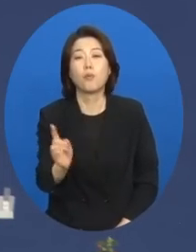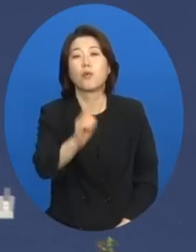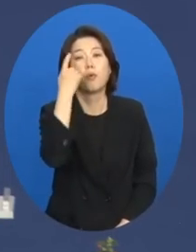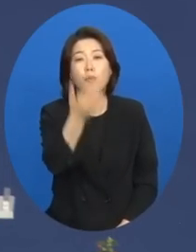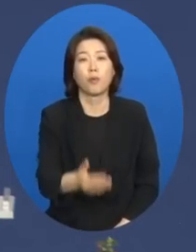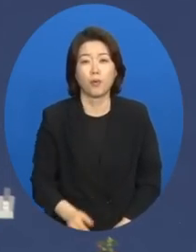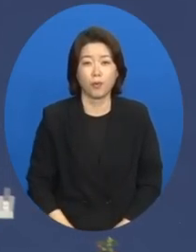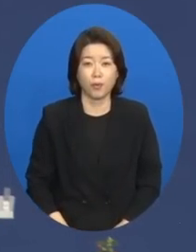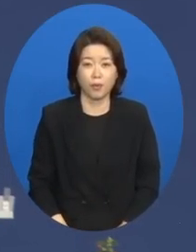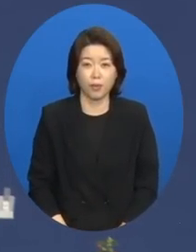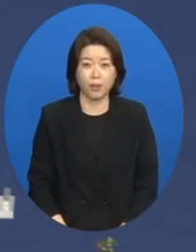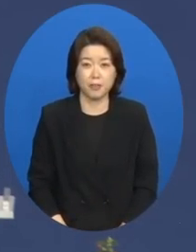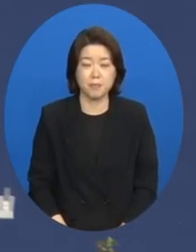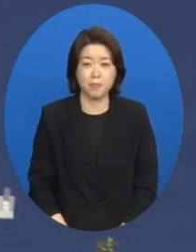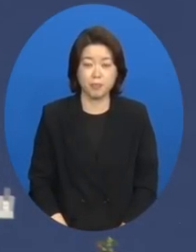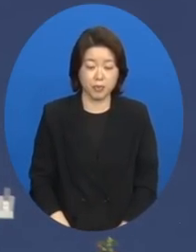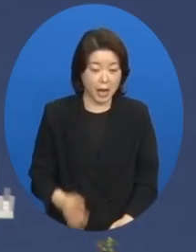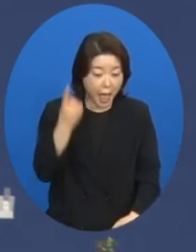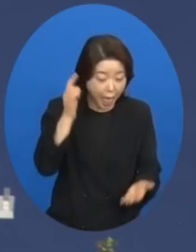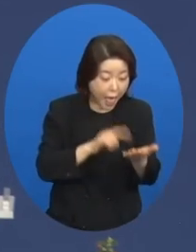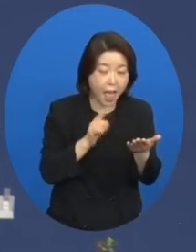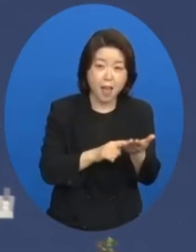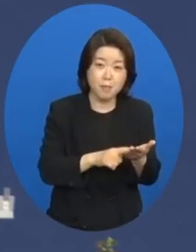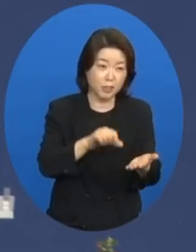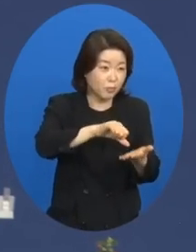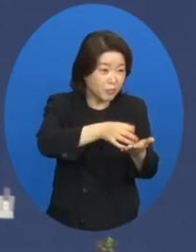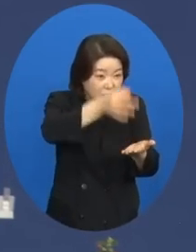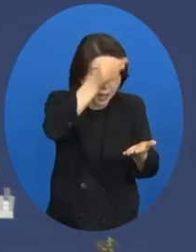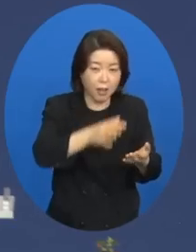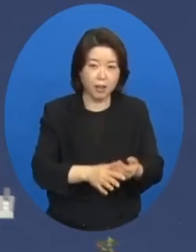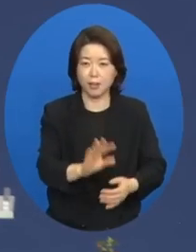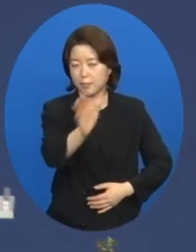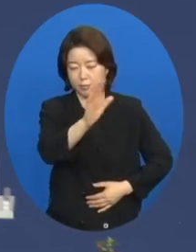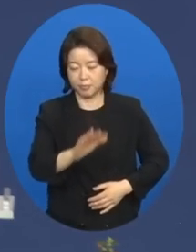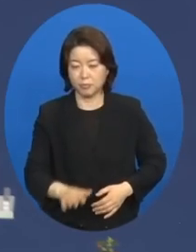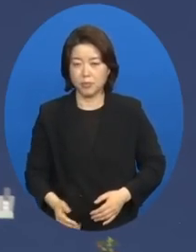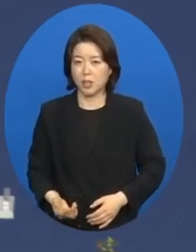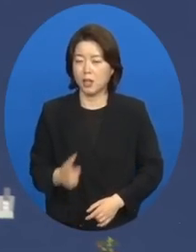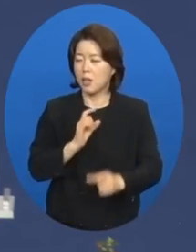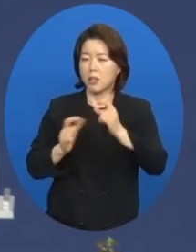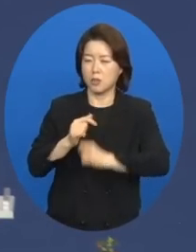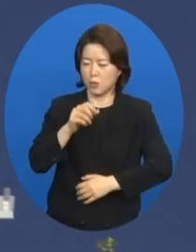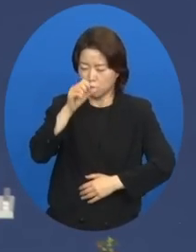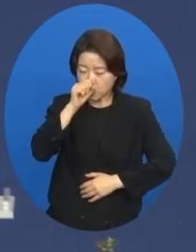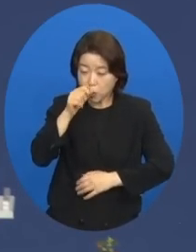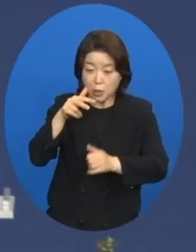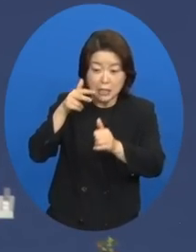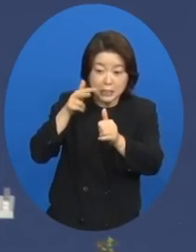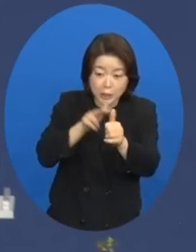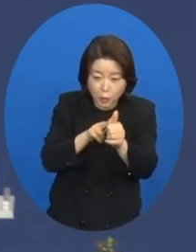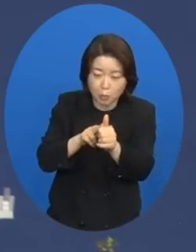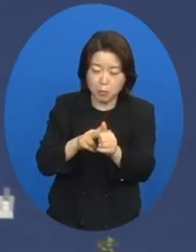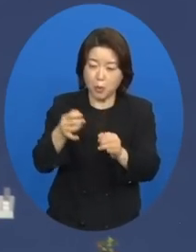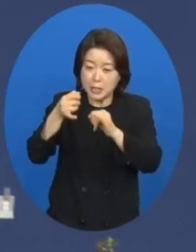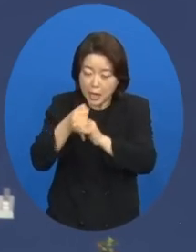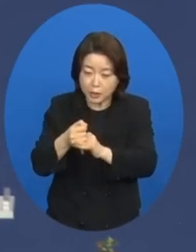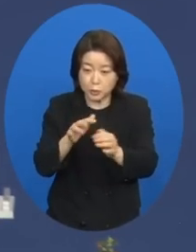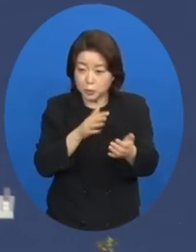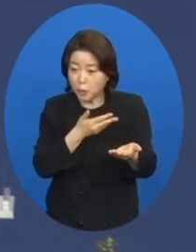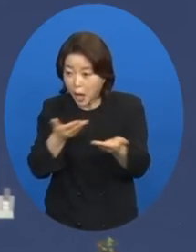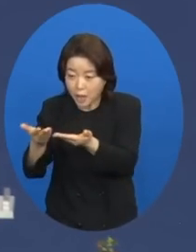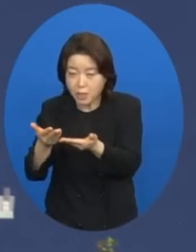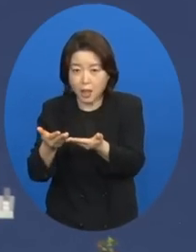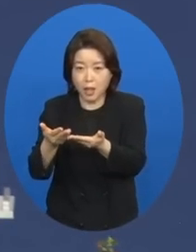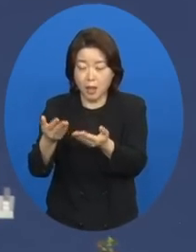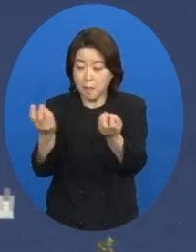뭐냐고. 핸드폰이야? 그거보다 더 기가 막힌 정보와 약속과 안내와 지침이